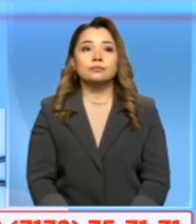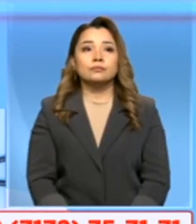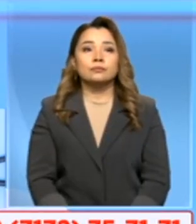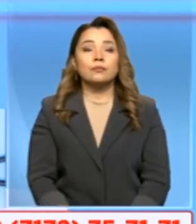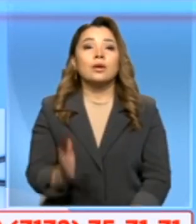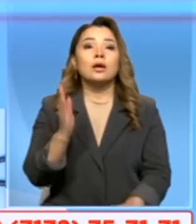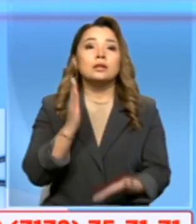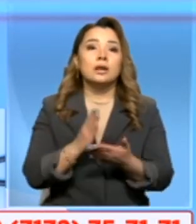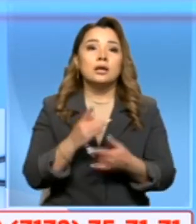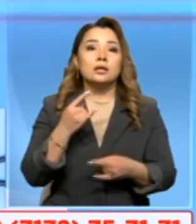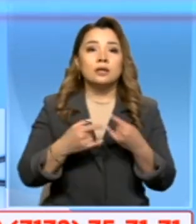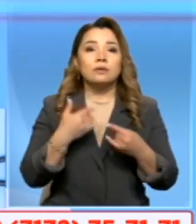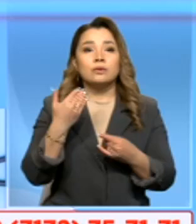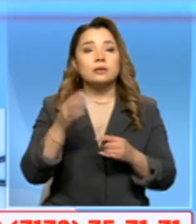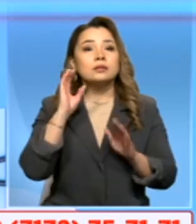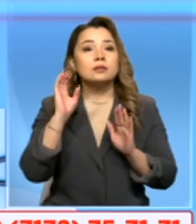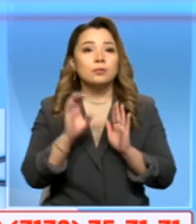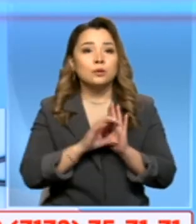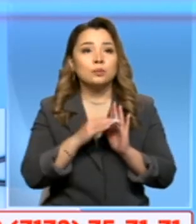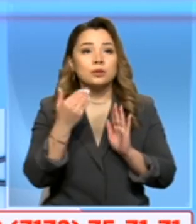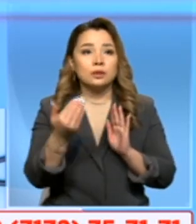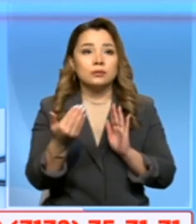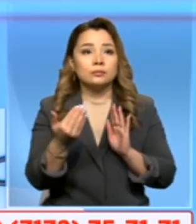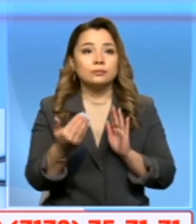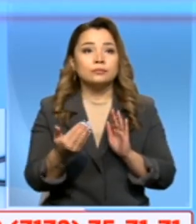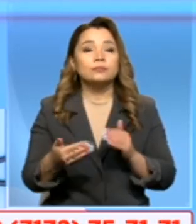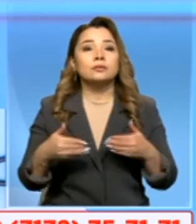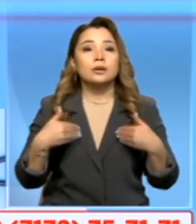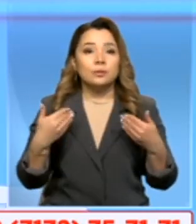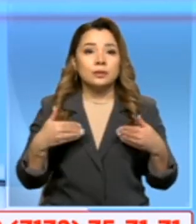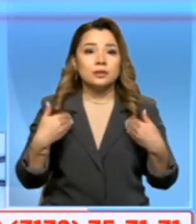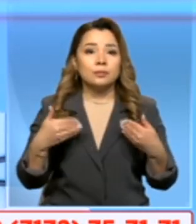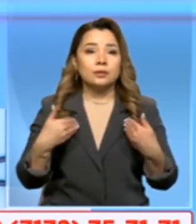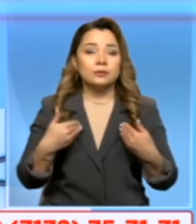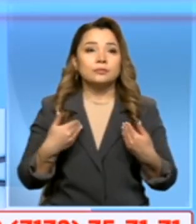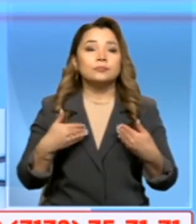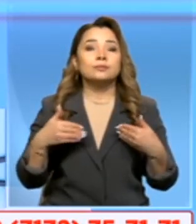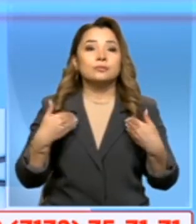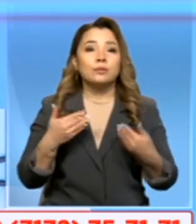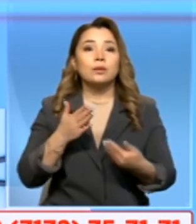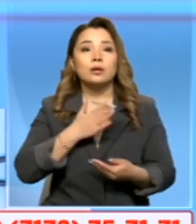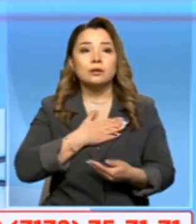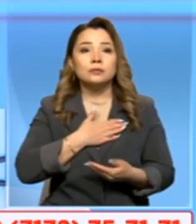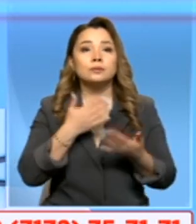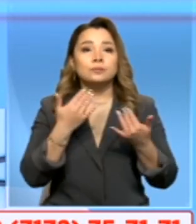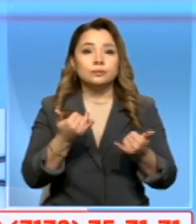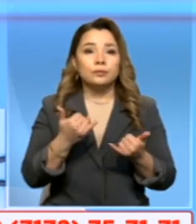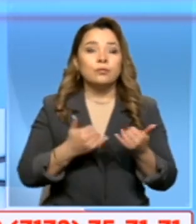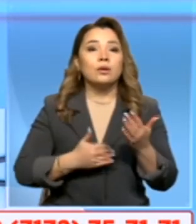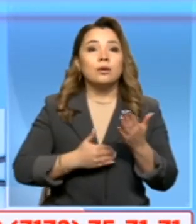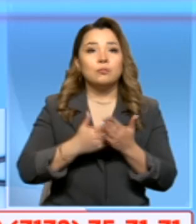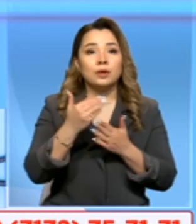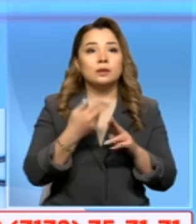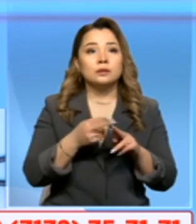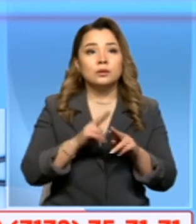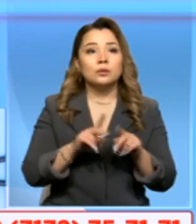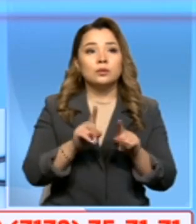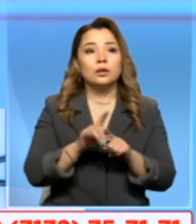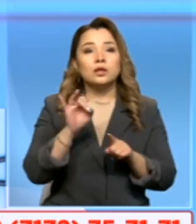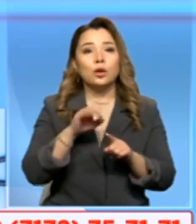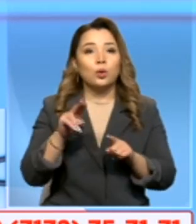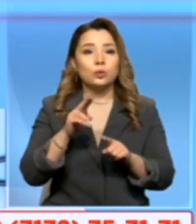Сіз тікелей эфирдесіз, сәлеметсіз. Алло. Саламатсыз ба, менде йод повышенный деген сол туралы.